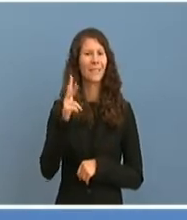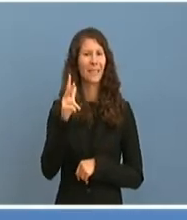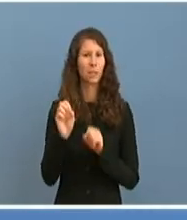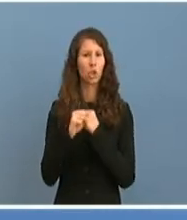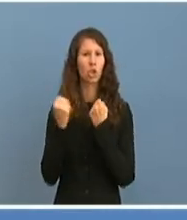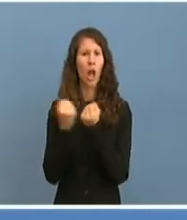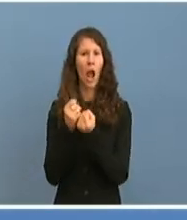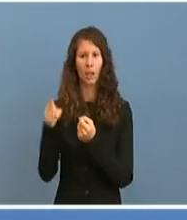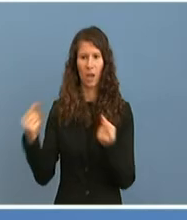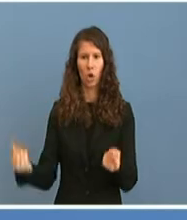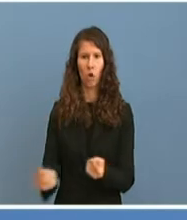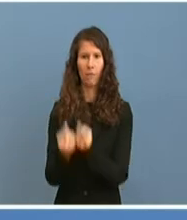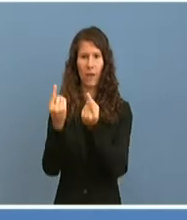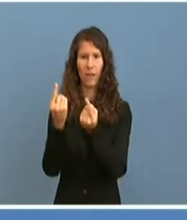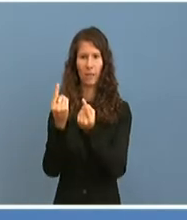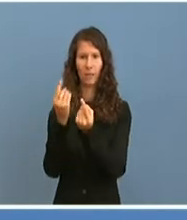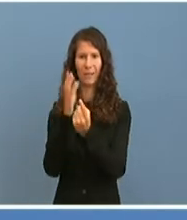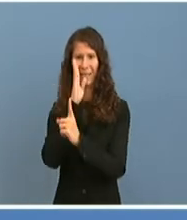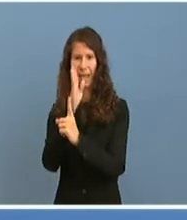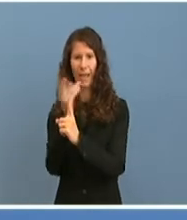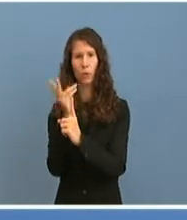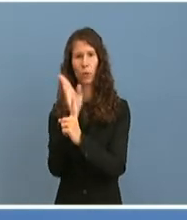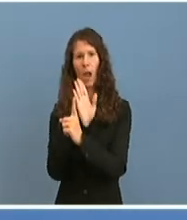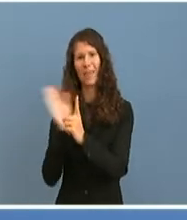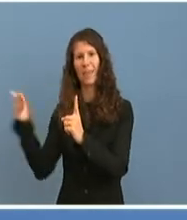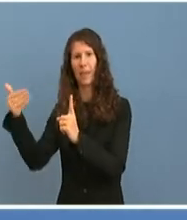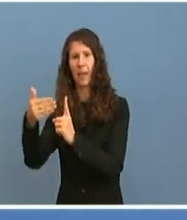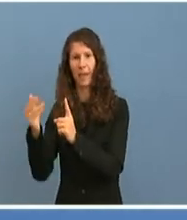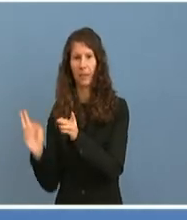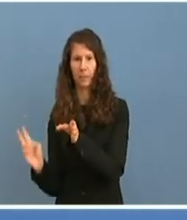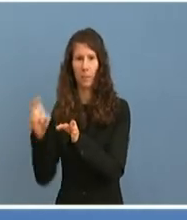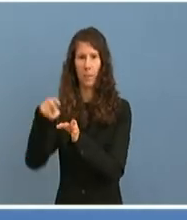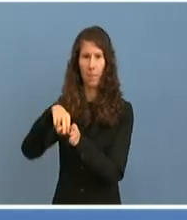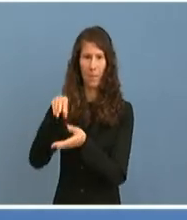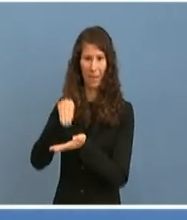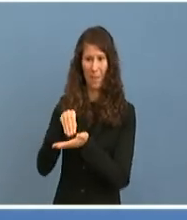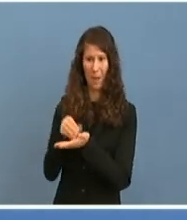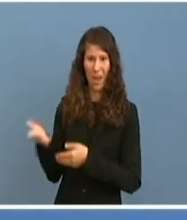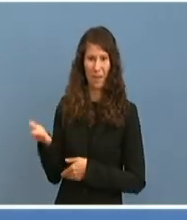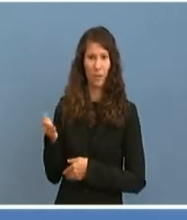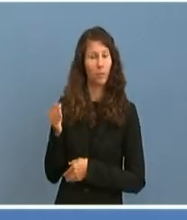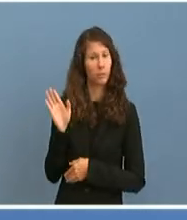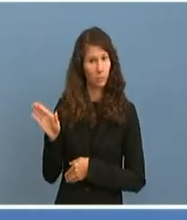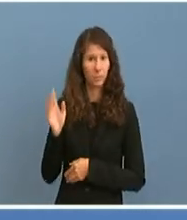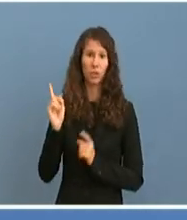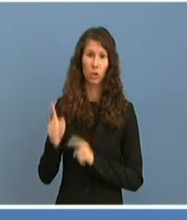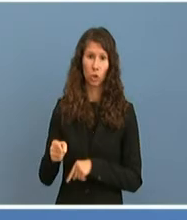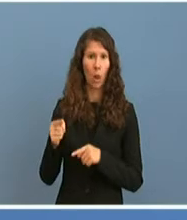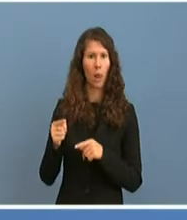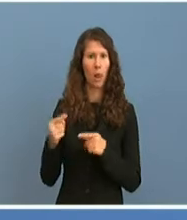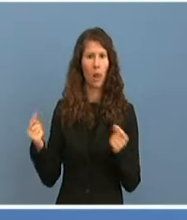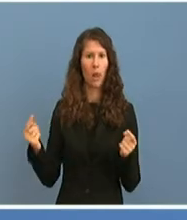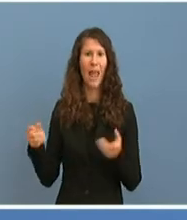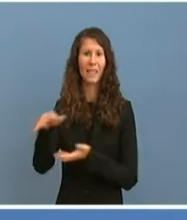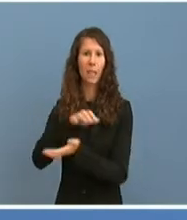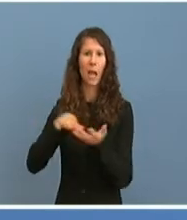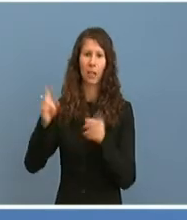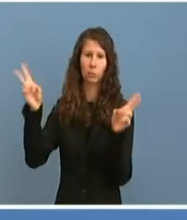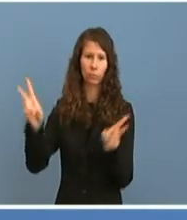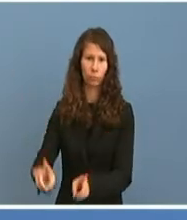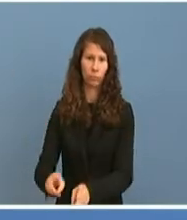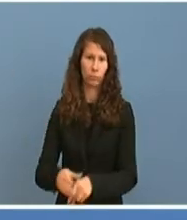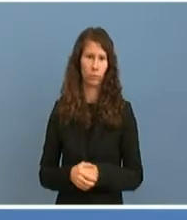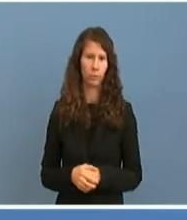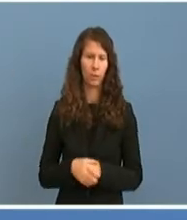unmittelbar oder mittelbar involviert sind, sollten deeskalierend wirken. Es wird keine, kann